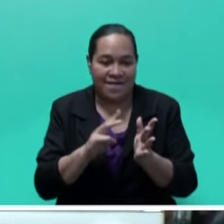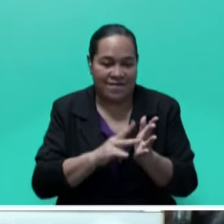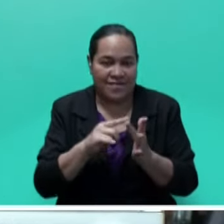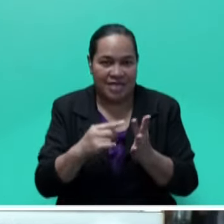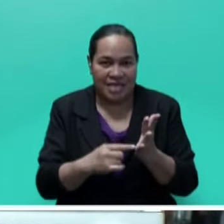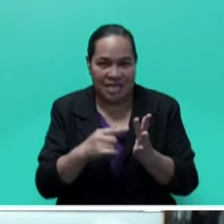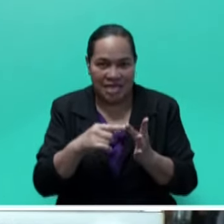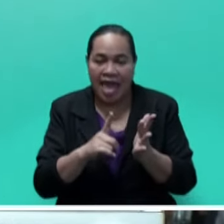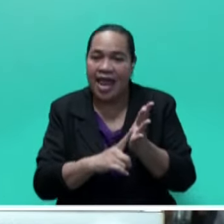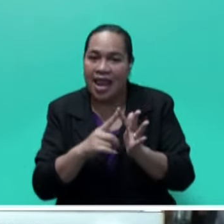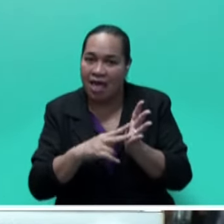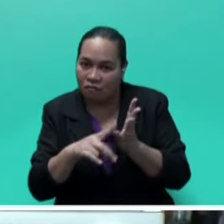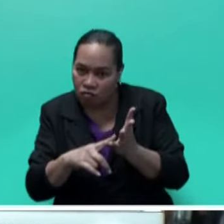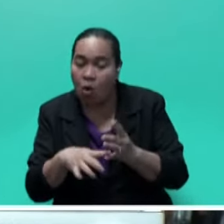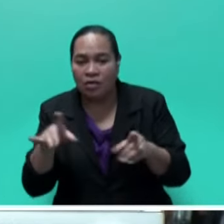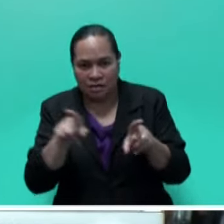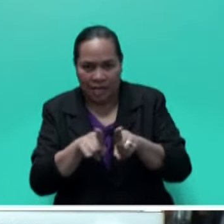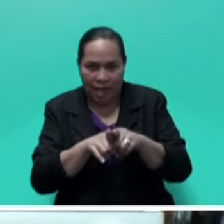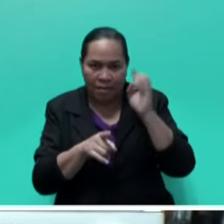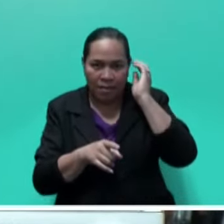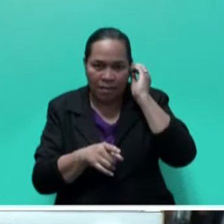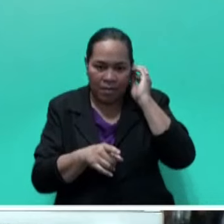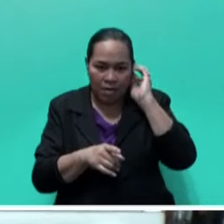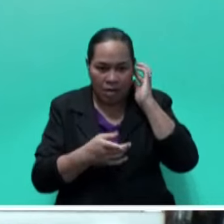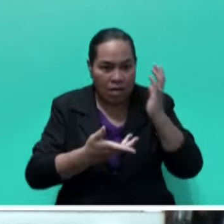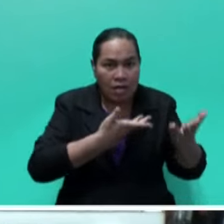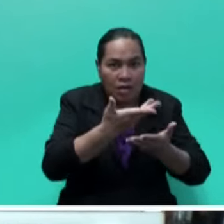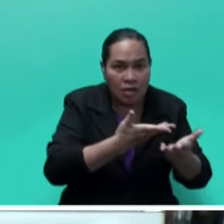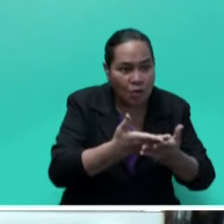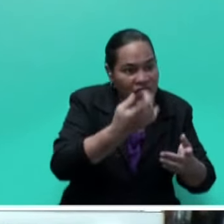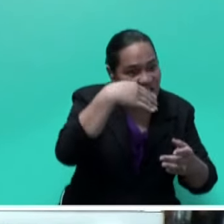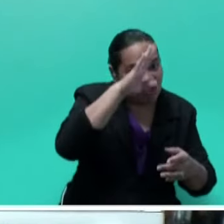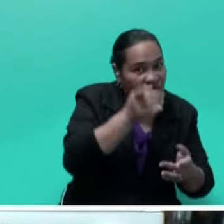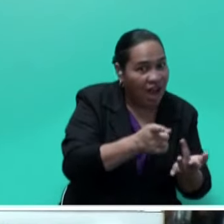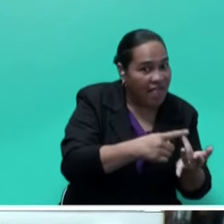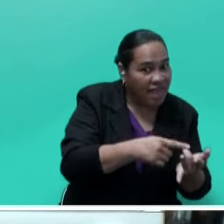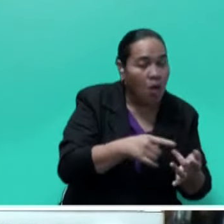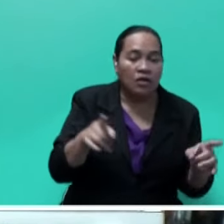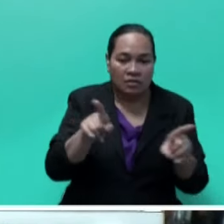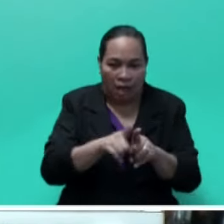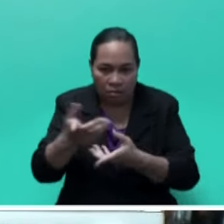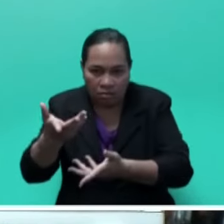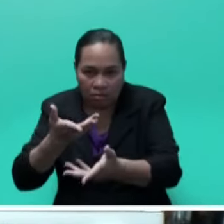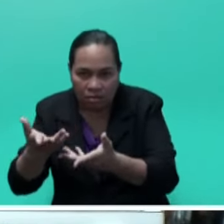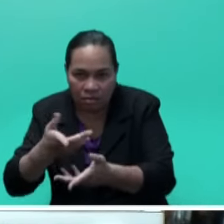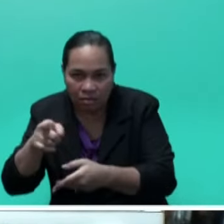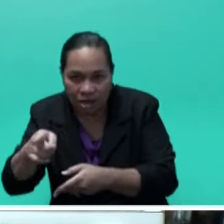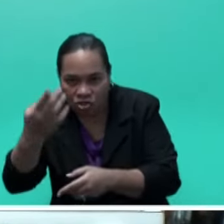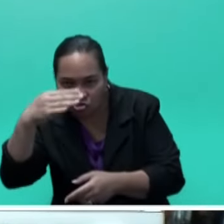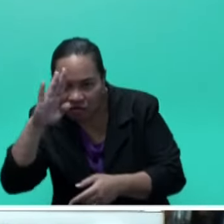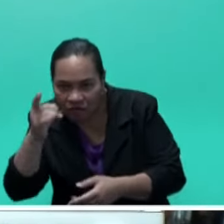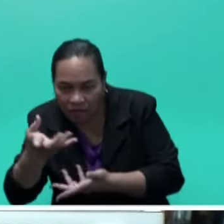koe garavi mai buana turang na timbila. E na vivusagi buana turana tuina